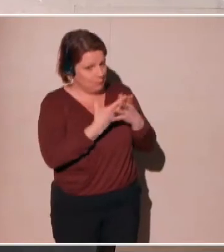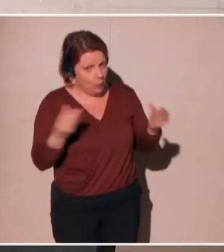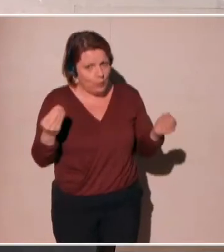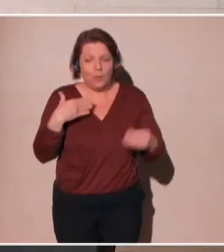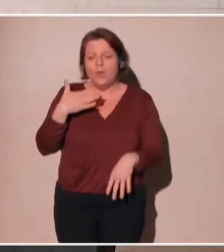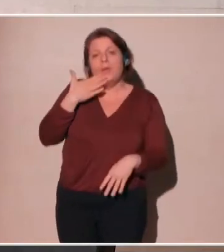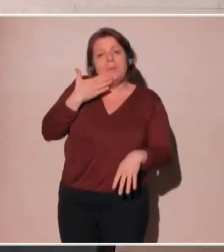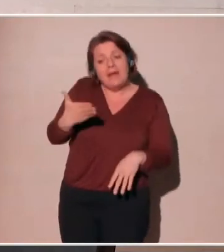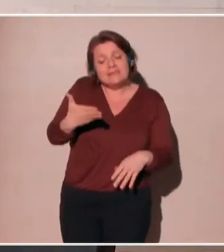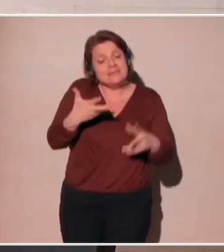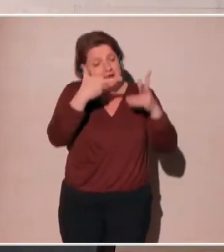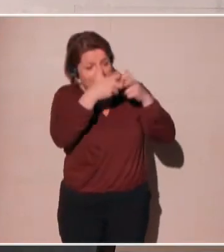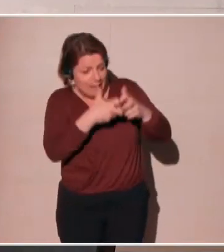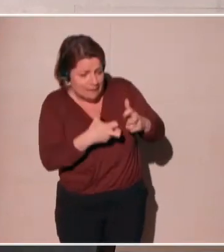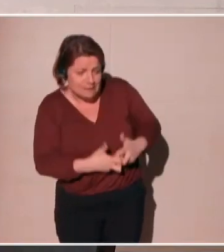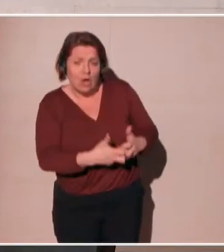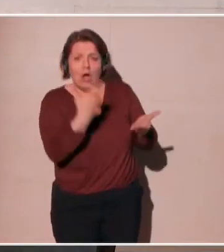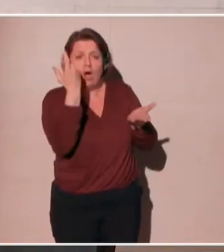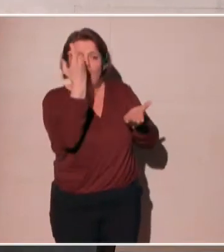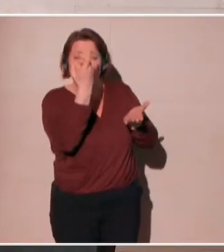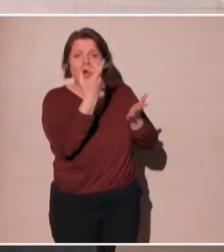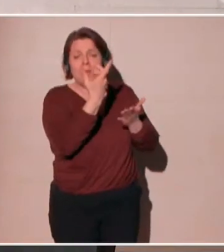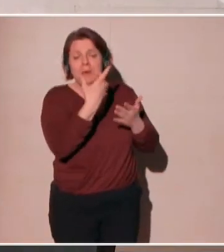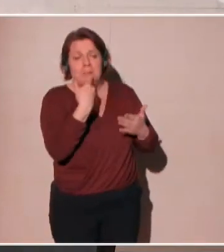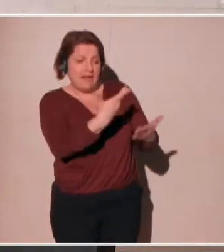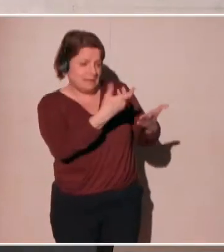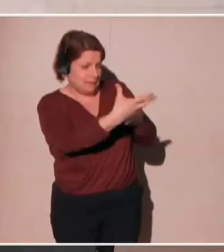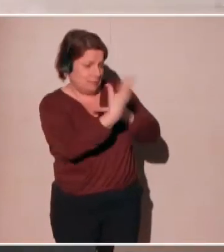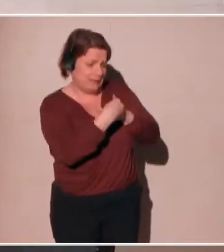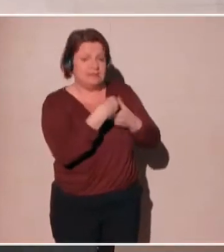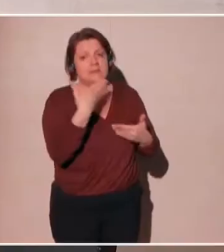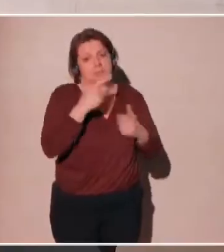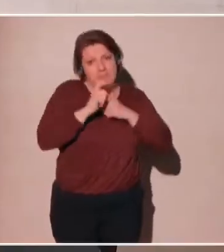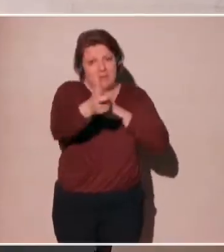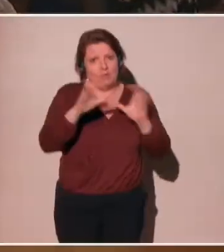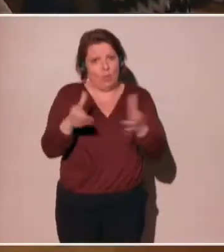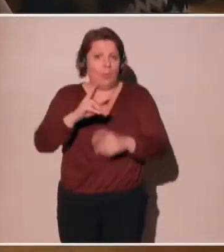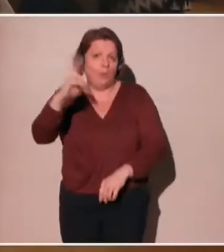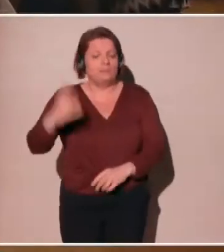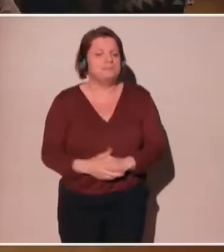Merci beaucoup de vos exemples et de vos contributions. Et nous allons maintenant passer au panel suivant.